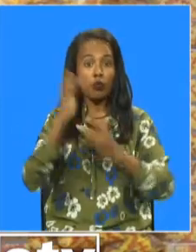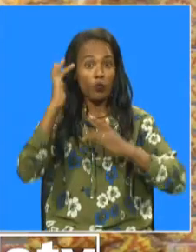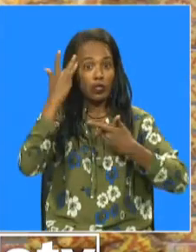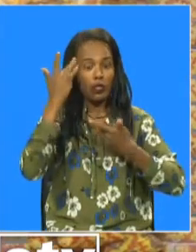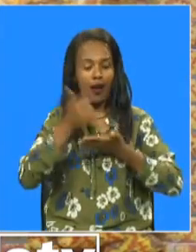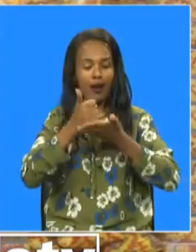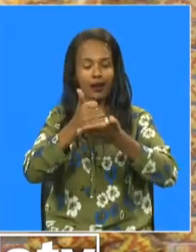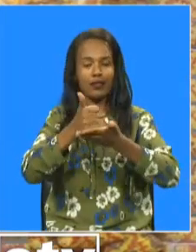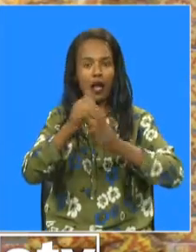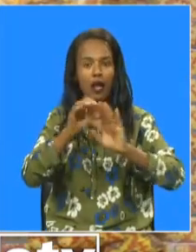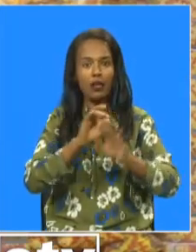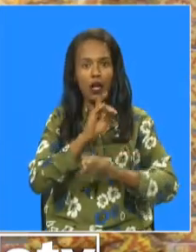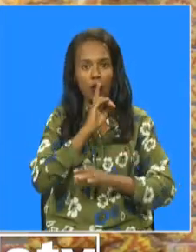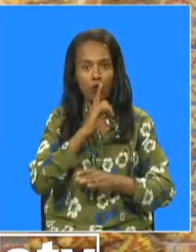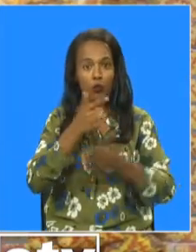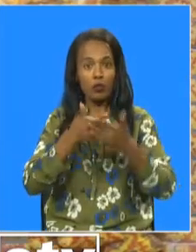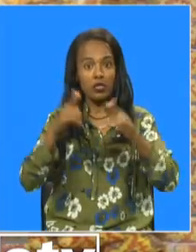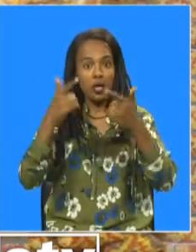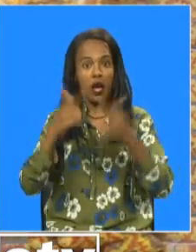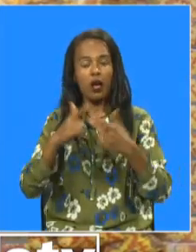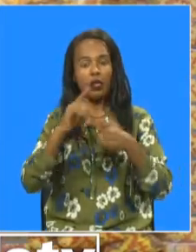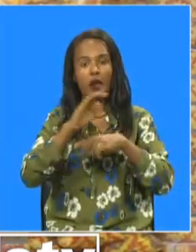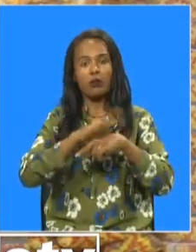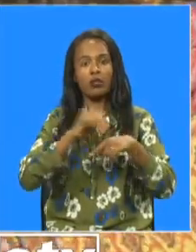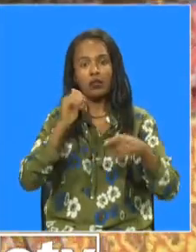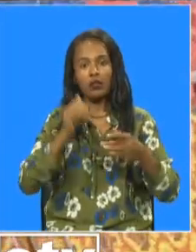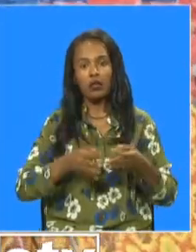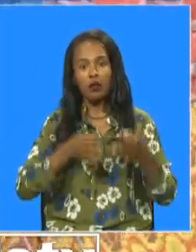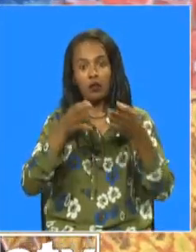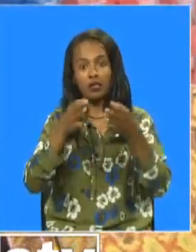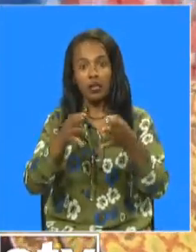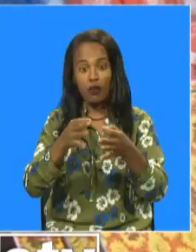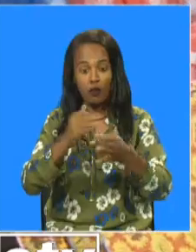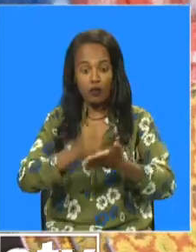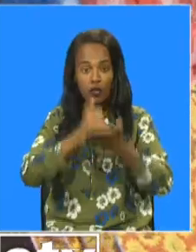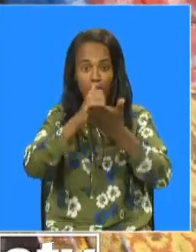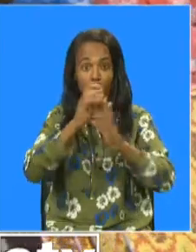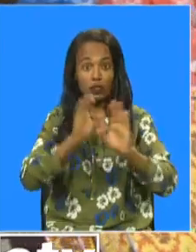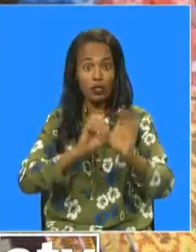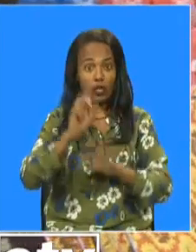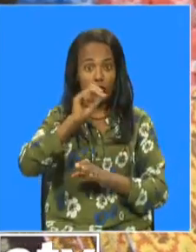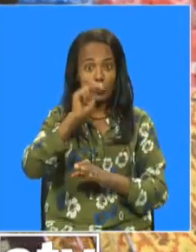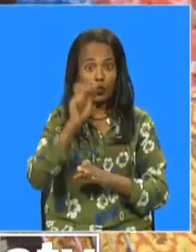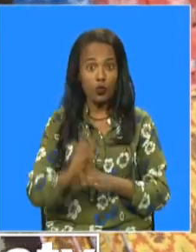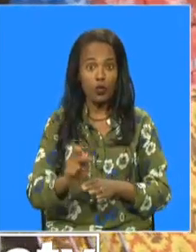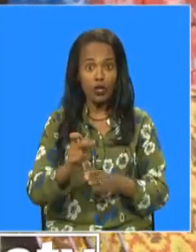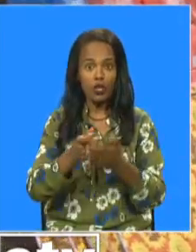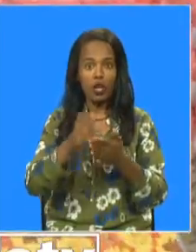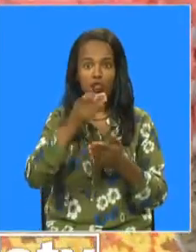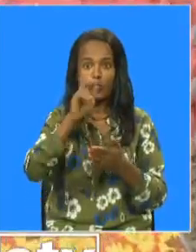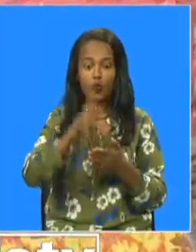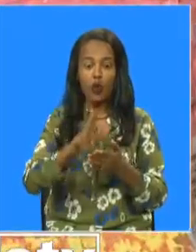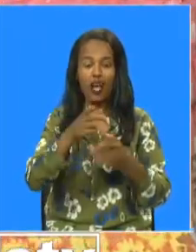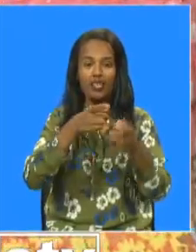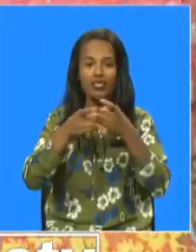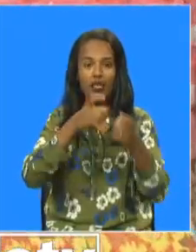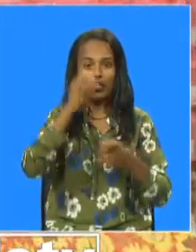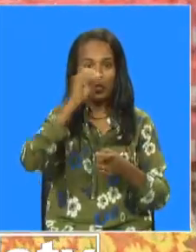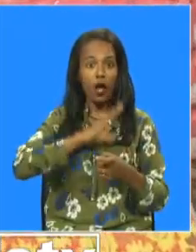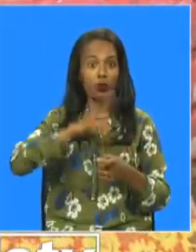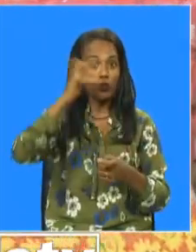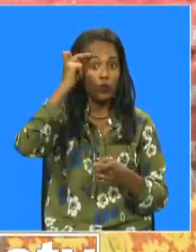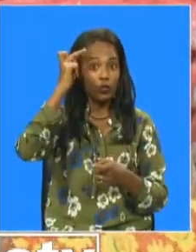እገዛ እንዲያደርግልን ነው በዚህ አጋጣሚ ጥሬን የሚያቀርቡ። ድጋፉ ከተደረገላቸው ወረዳዎች የሕንጣሎ ጅራት ዋና አስተዳዳሪ አቶ ደስታ